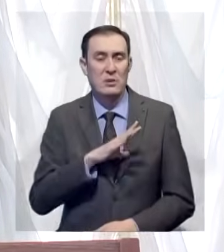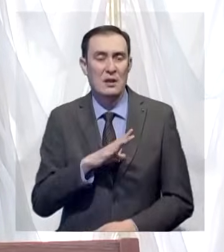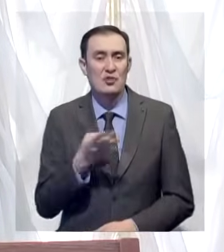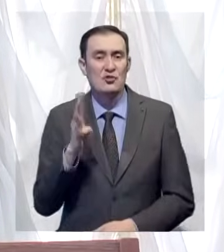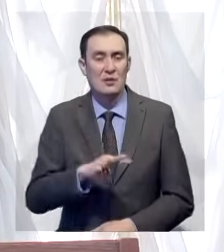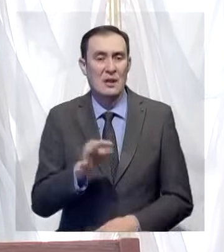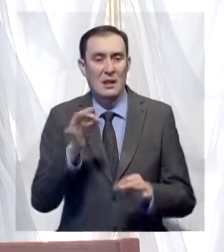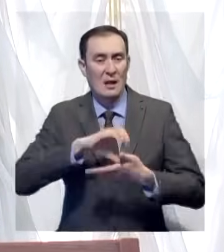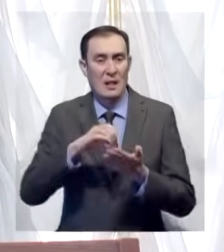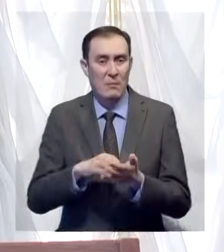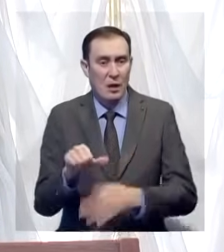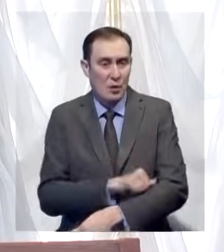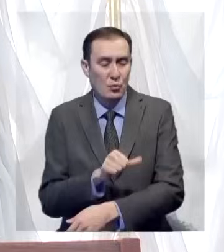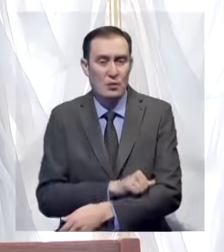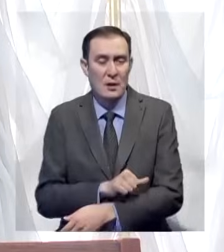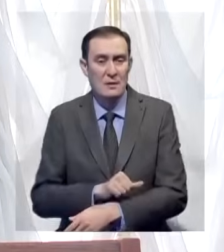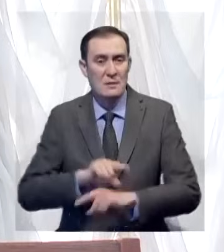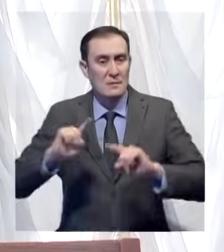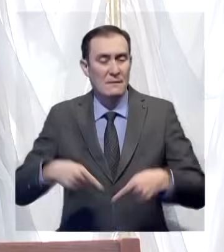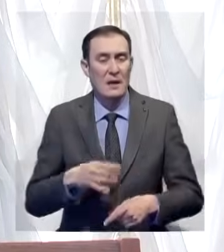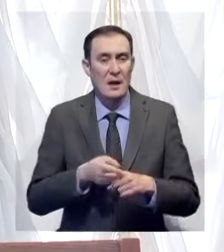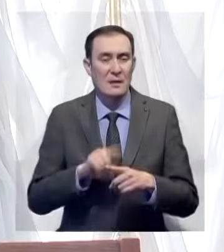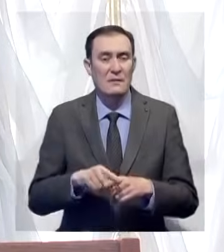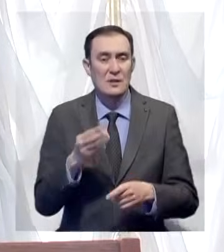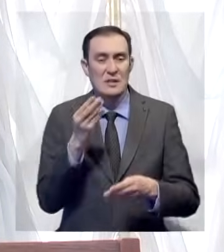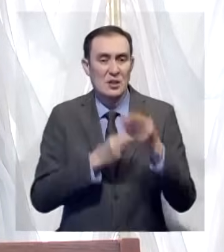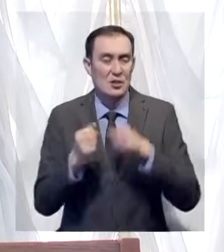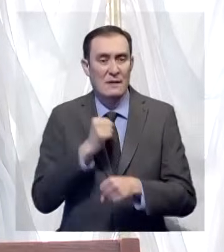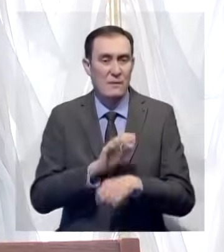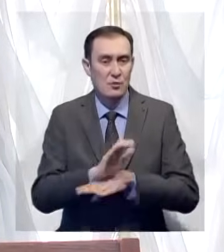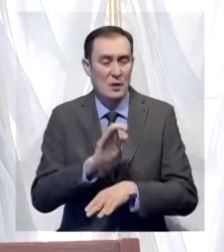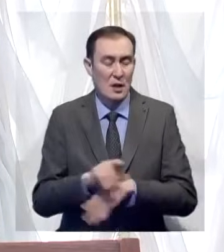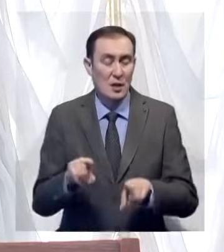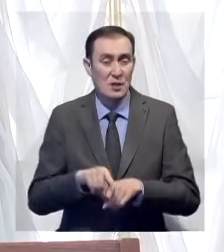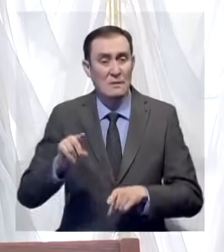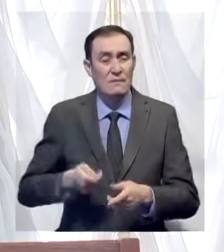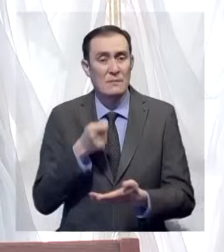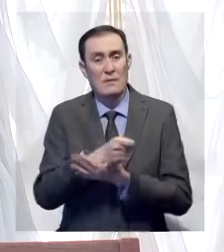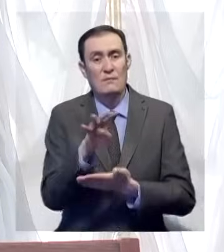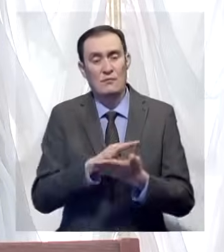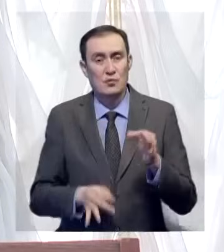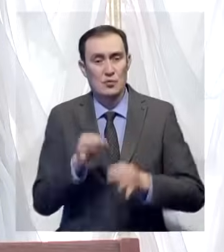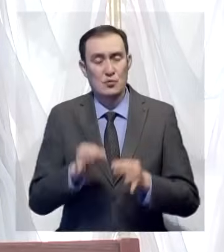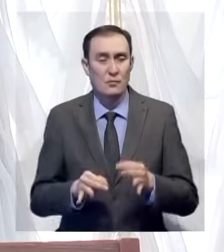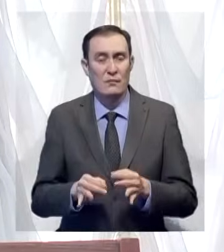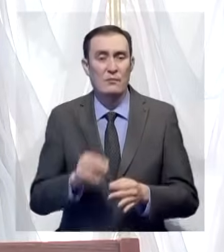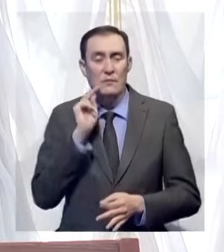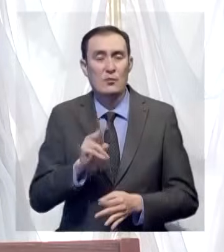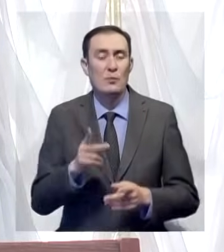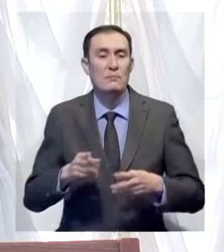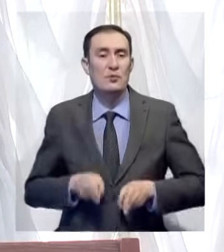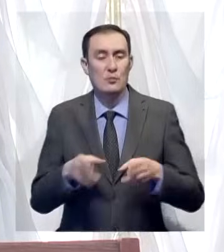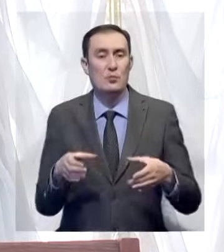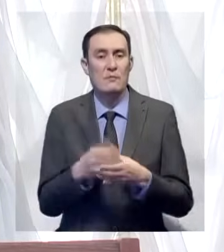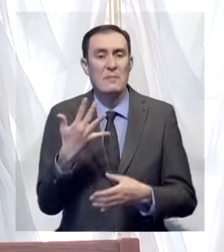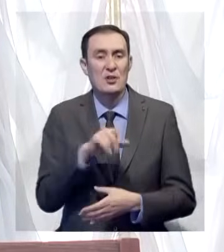4 нарколаборатории. 3 из них – фитолаборатории, 1 – синтетическая. Также в суд направлено уголовное дело в отношении организованной преступной группы